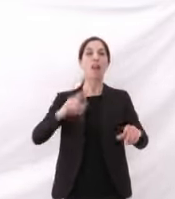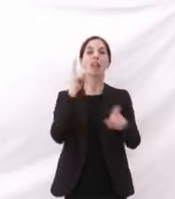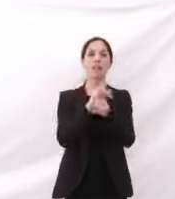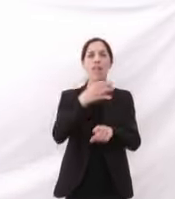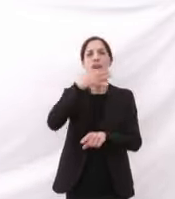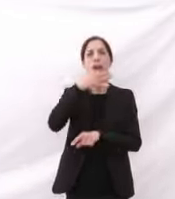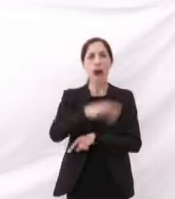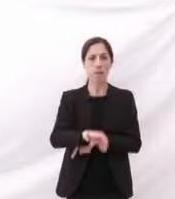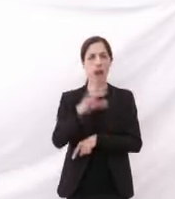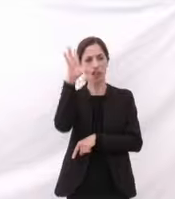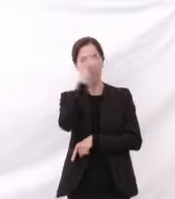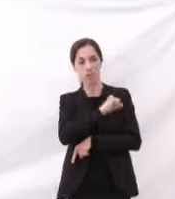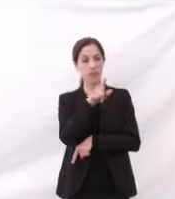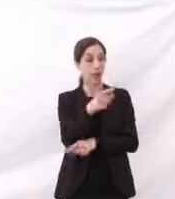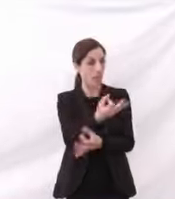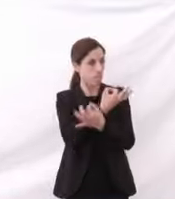male.